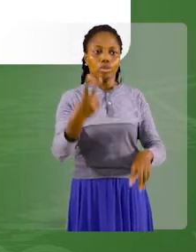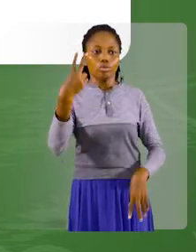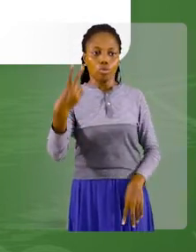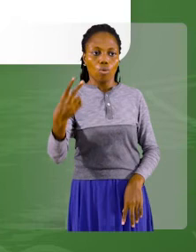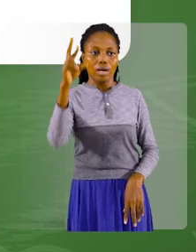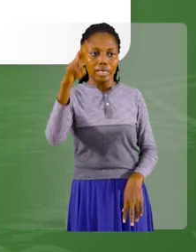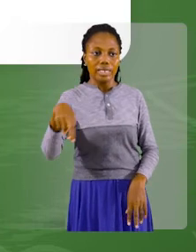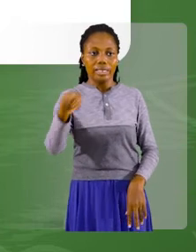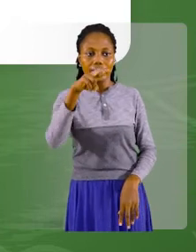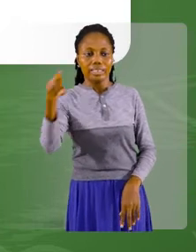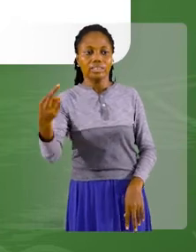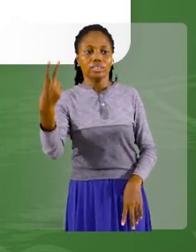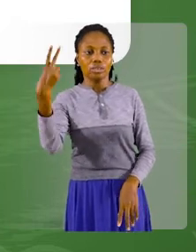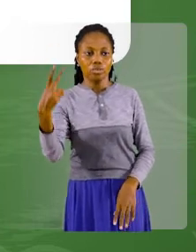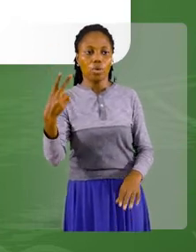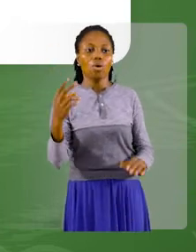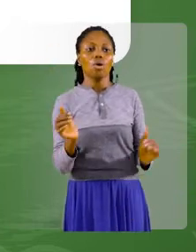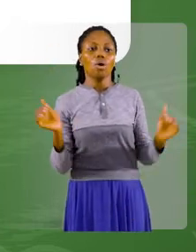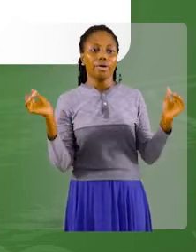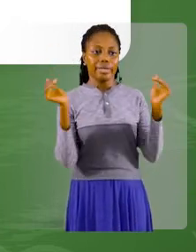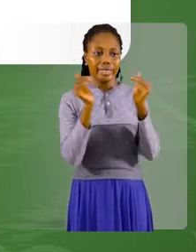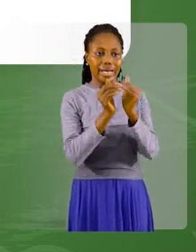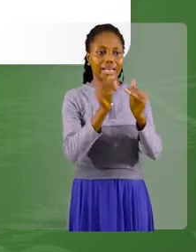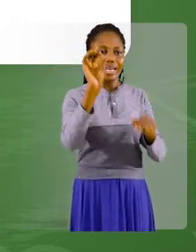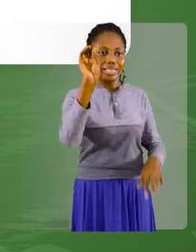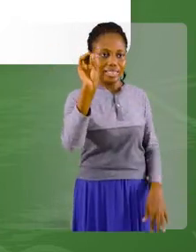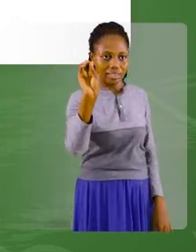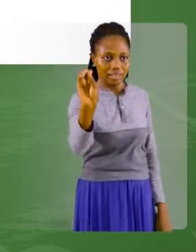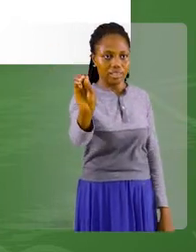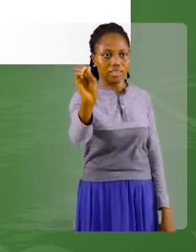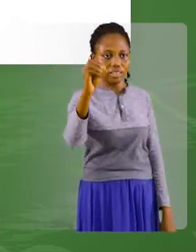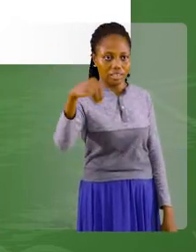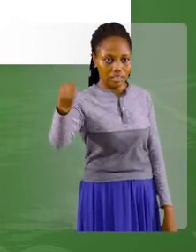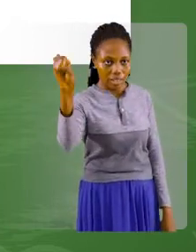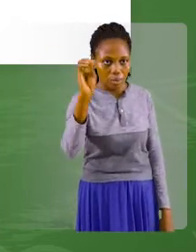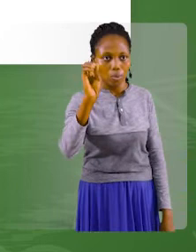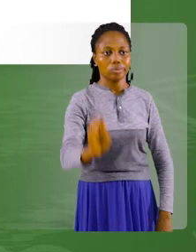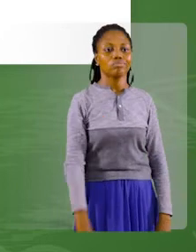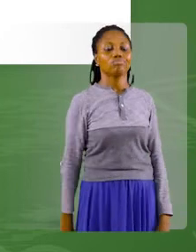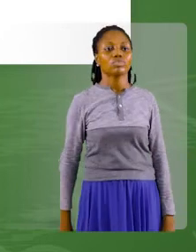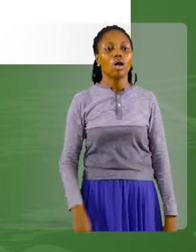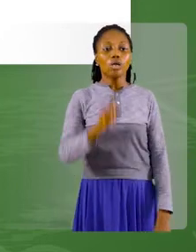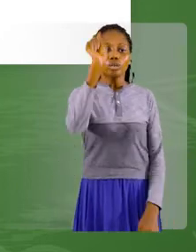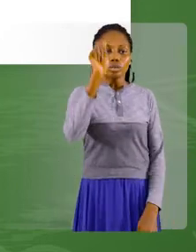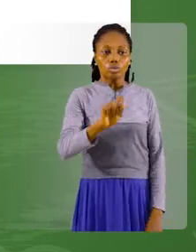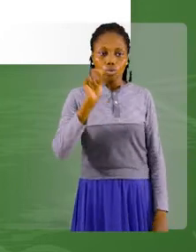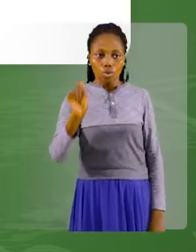plus 3 racine de 2 qui est égal à 0.